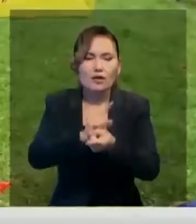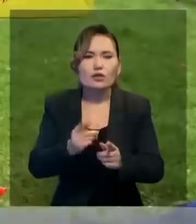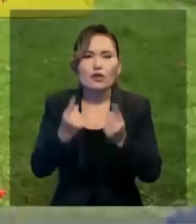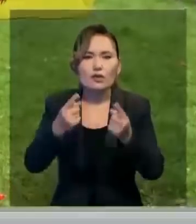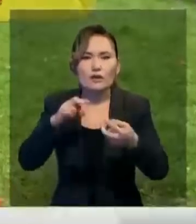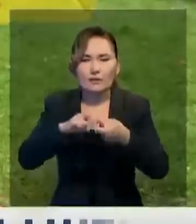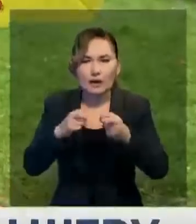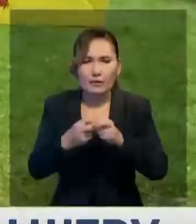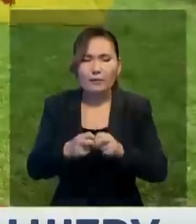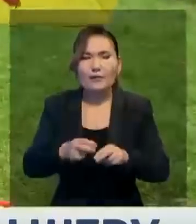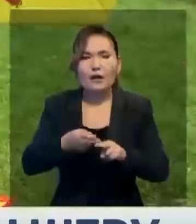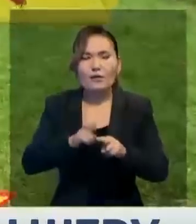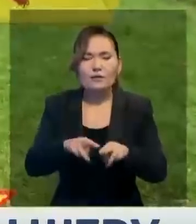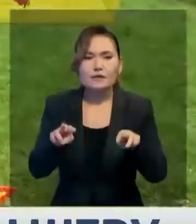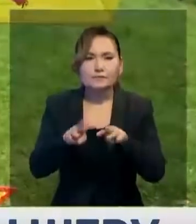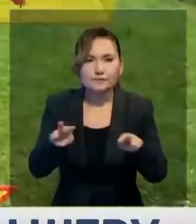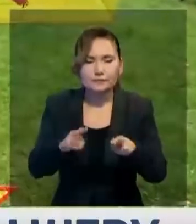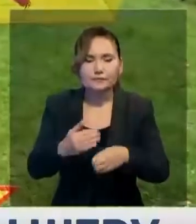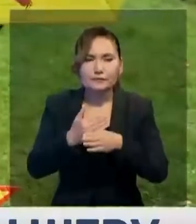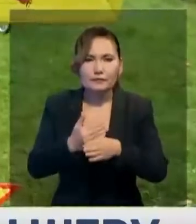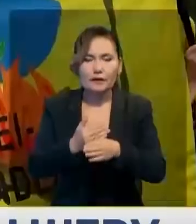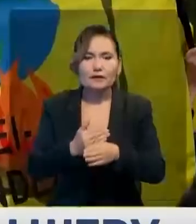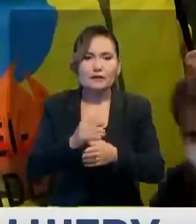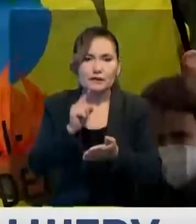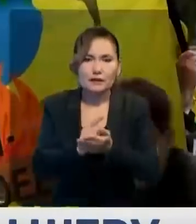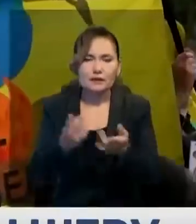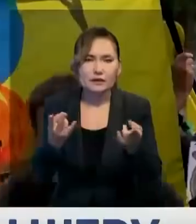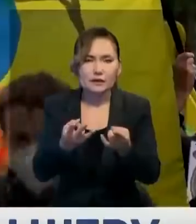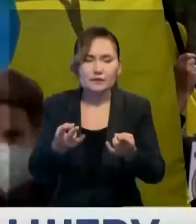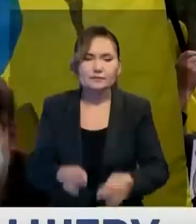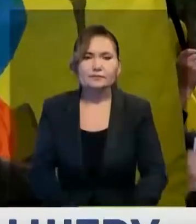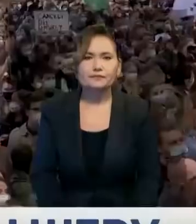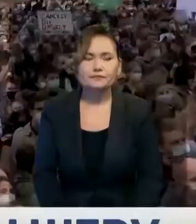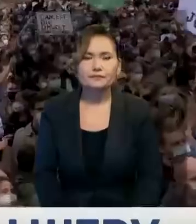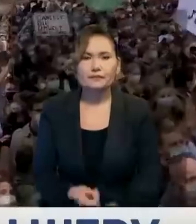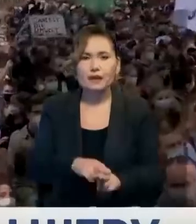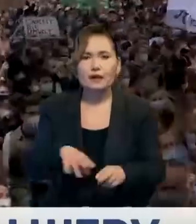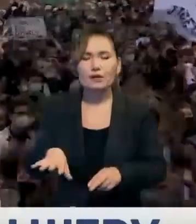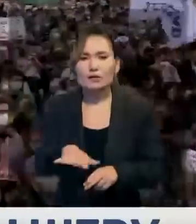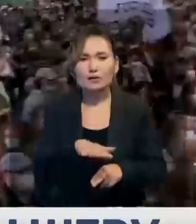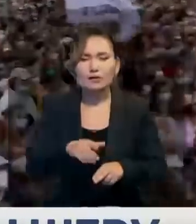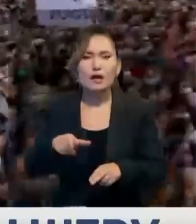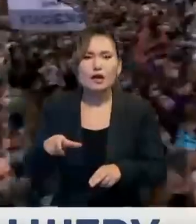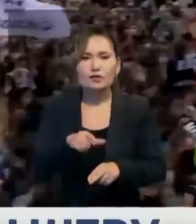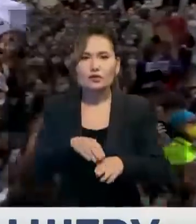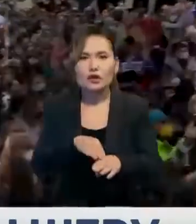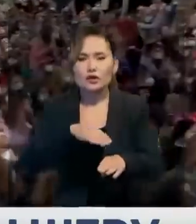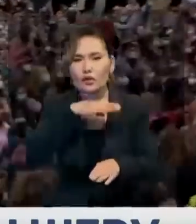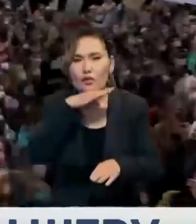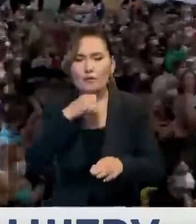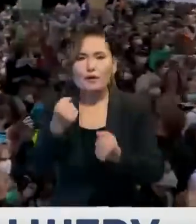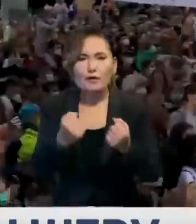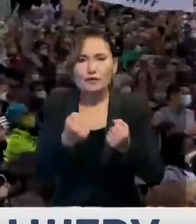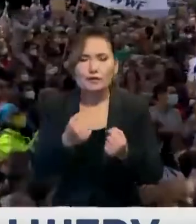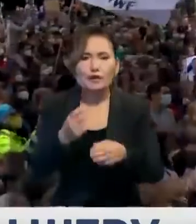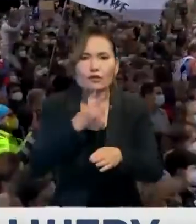Сондықтан биліктен баламалы қуат көздеріне көшуді сұраймын. Немістерді жолдағы көліктердің көптігі де алаңдатып отыр. Өйткені машинадан шығатын улы